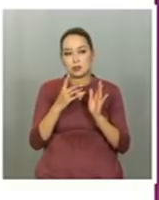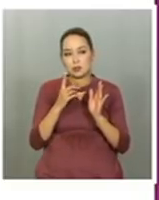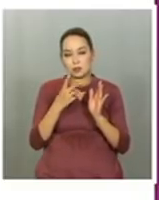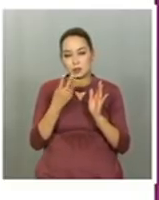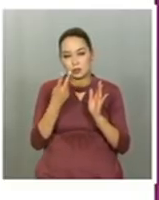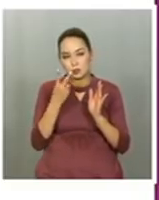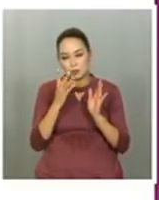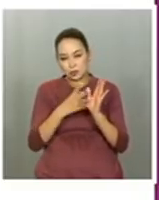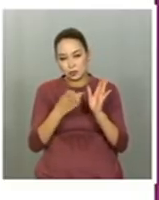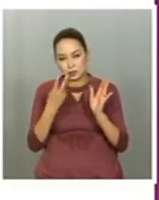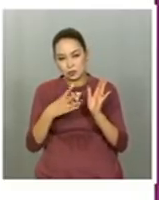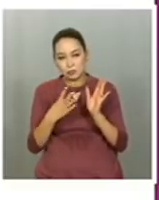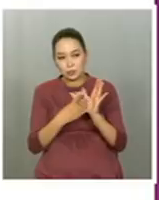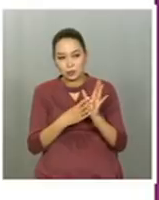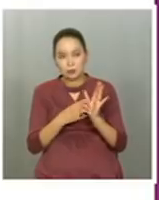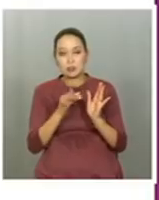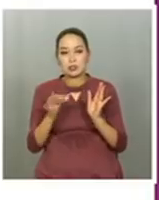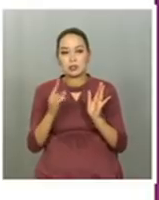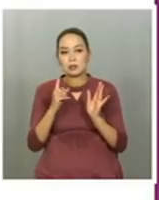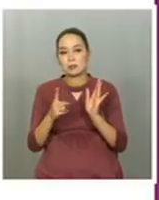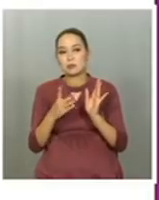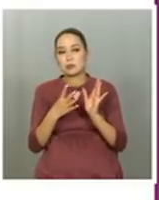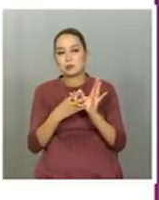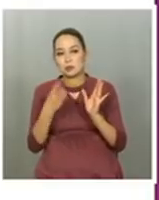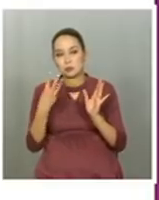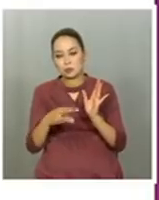1920-29-лар аралығындағы кезең және екінші кезең